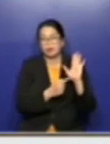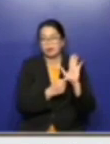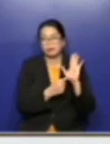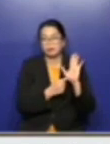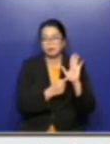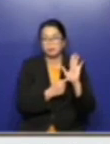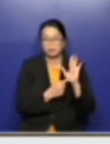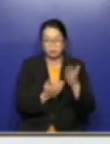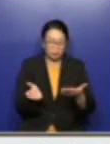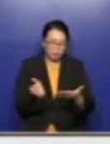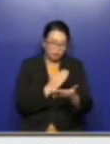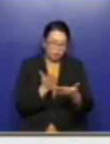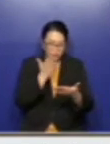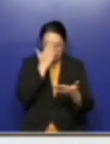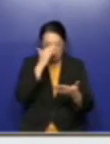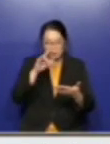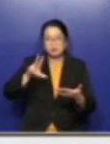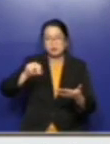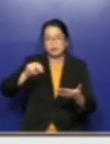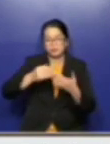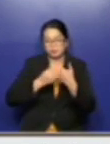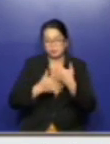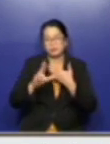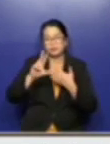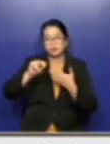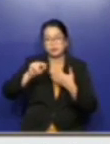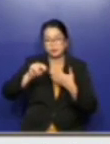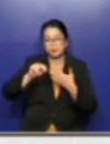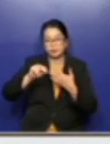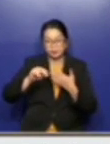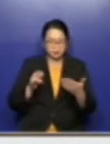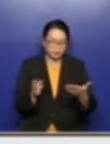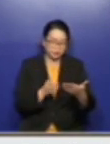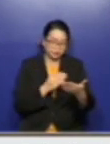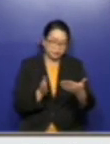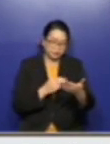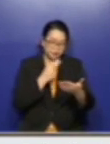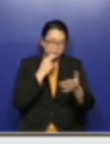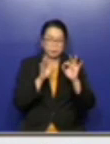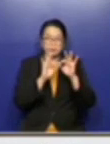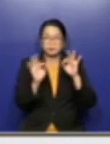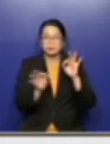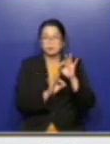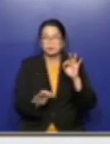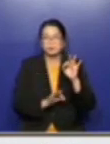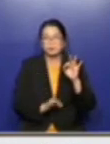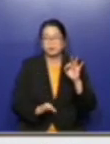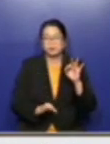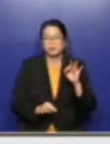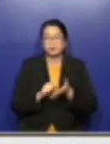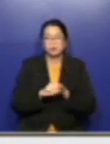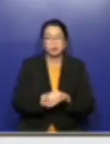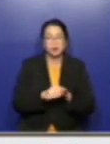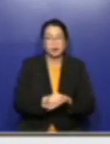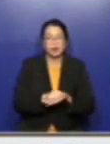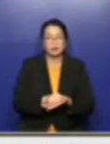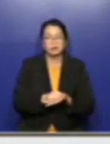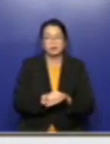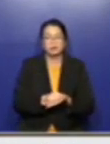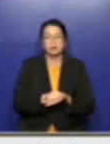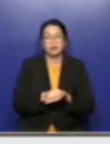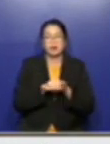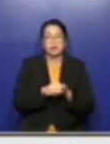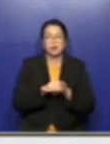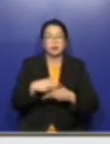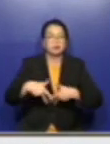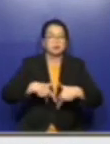หน้าที่30ครับการประเมินความพึงพอใจในบทบาทสื่อสาธารณะของไทย PBS นะ